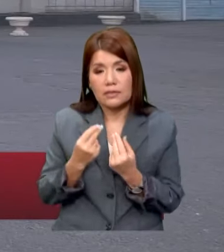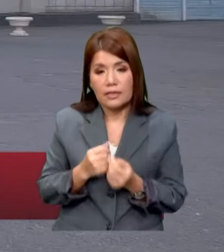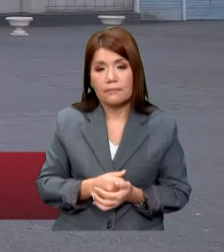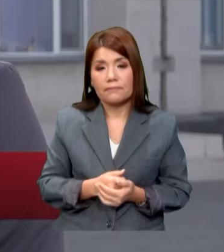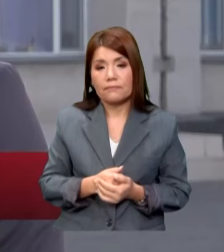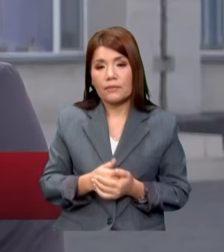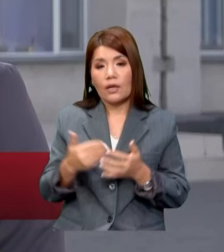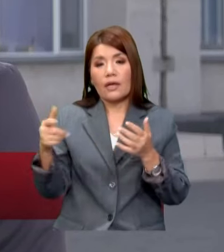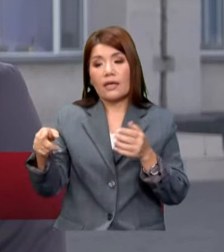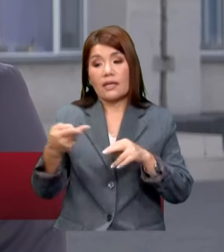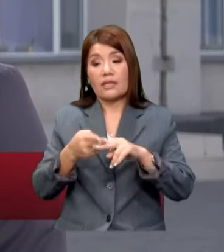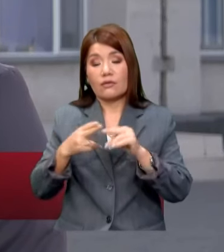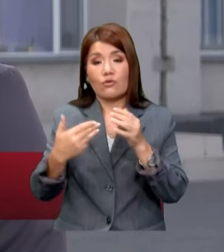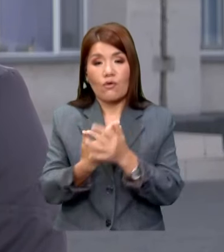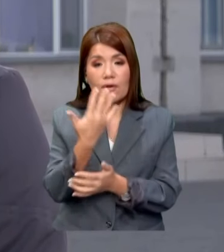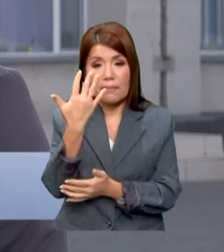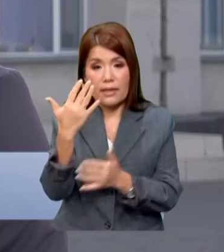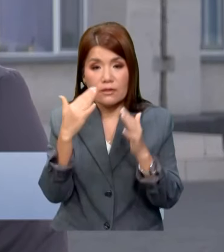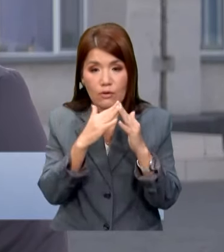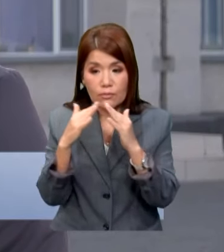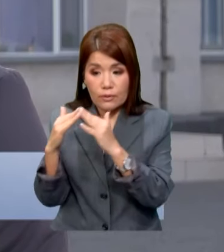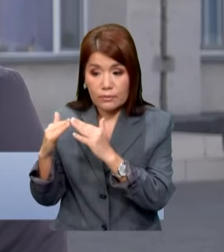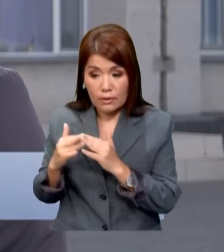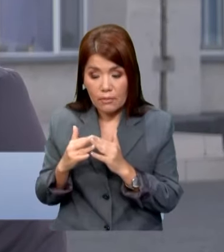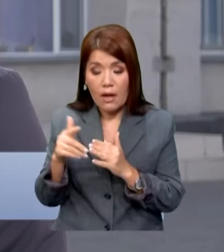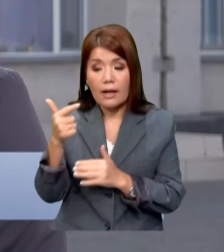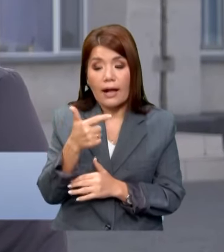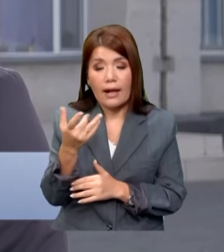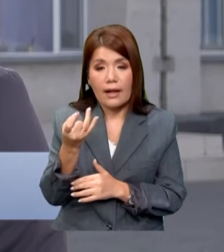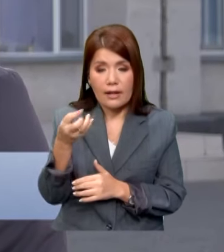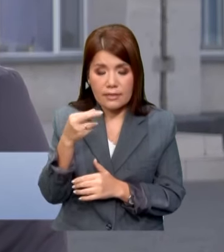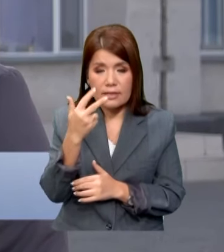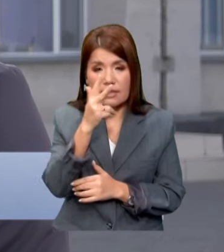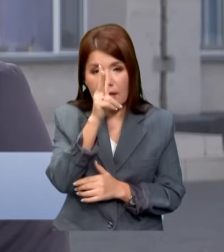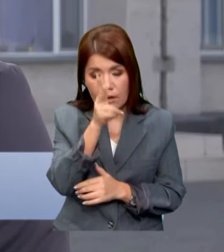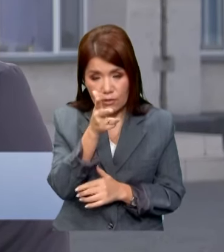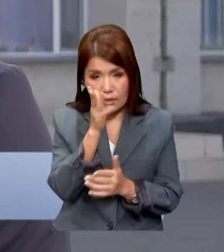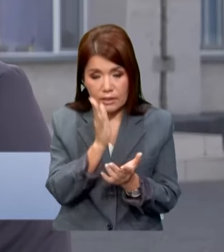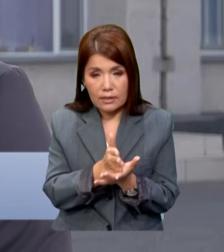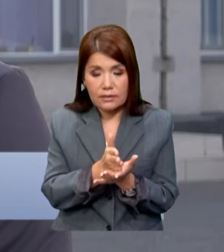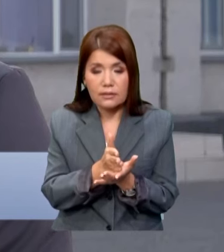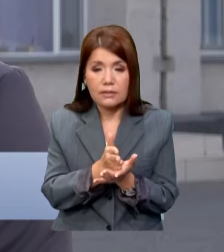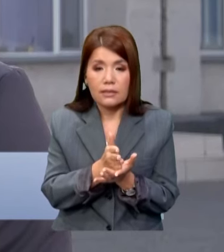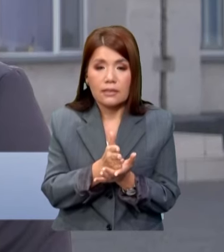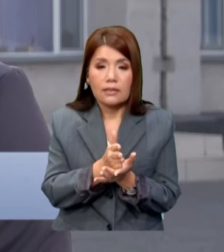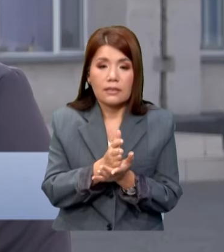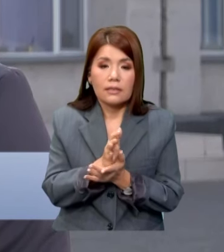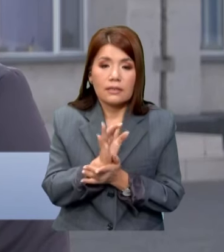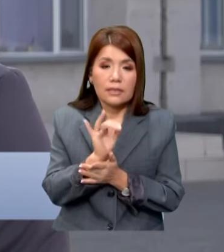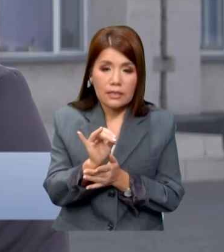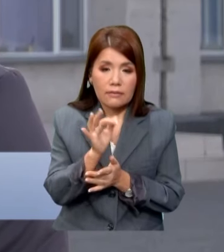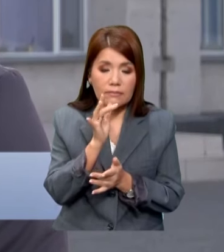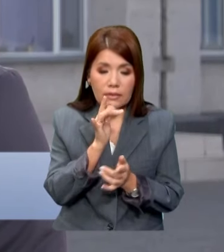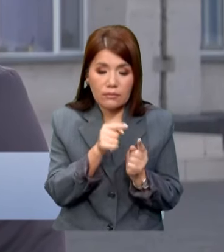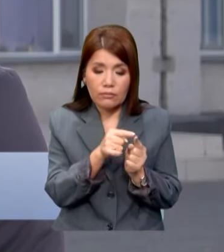Эти новые 5 дома имеют гарантию на 3 года. И в